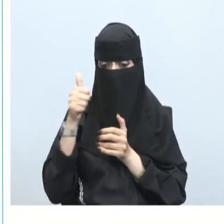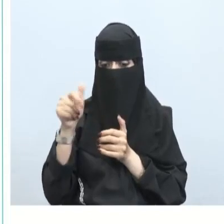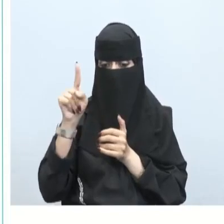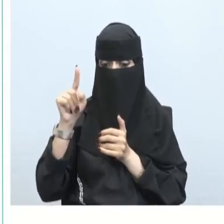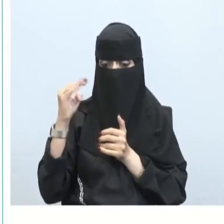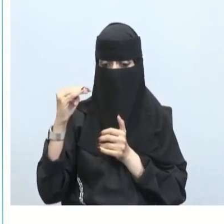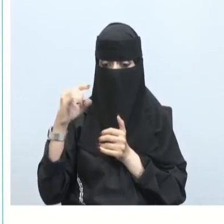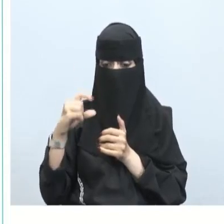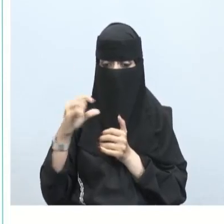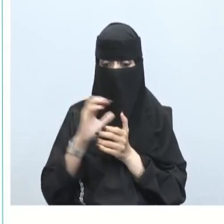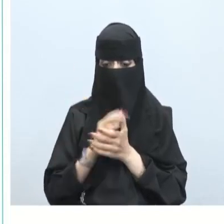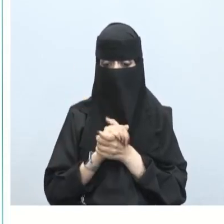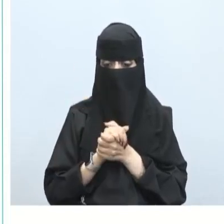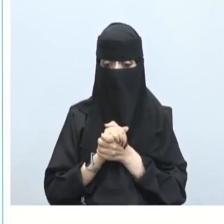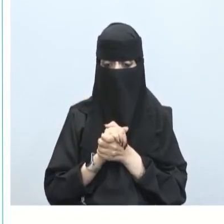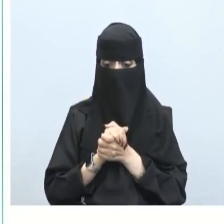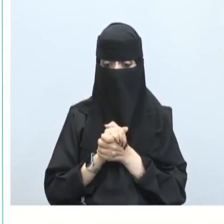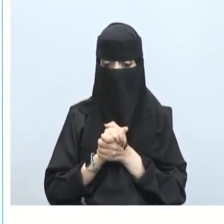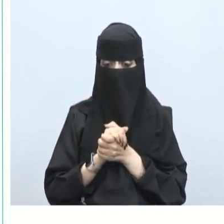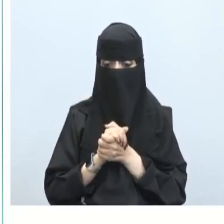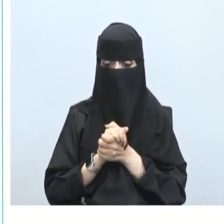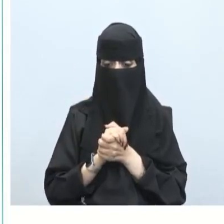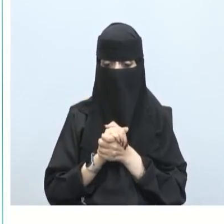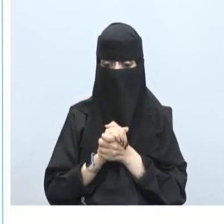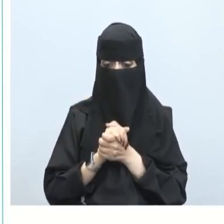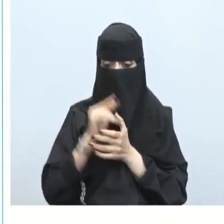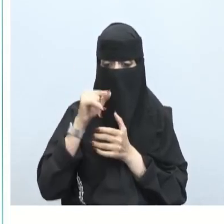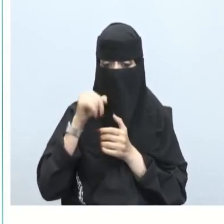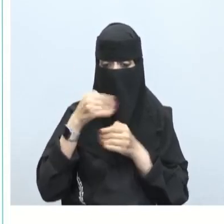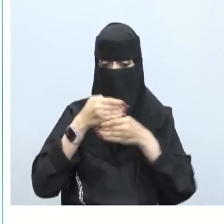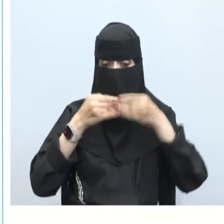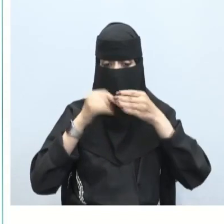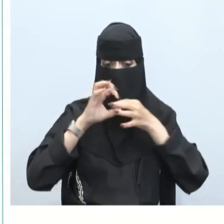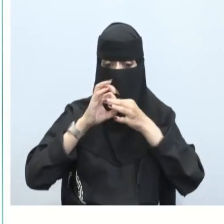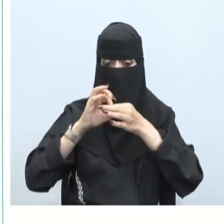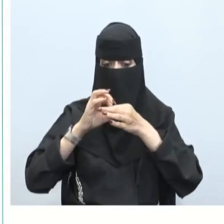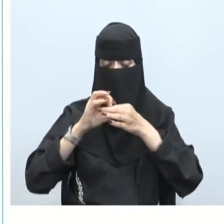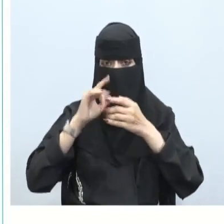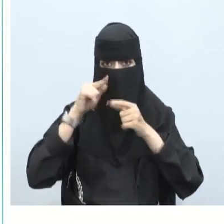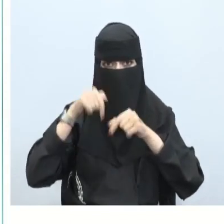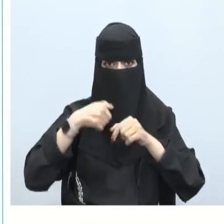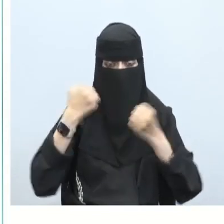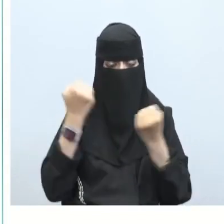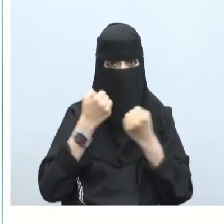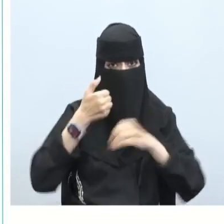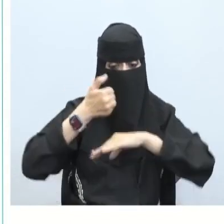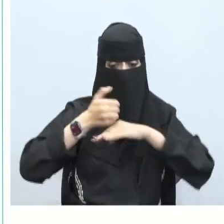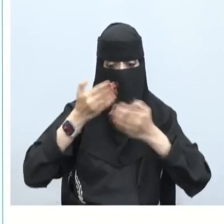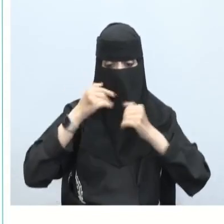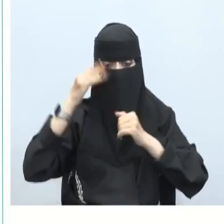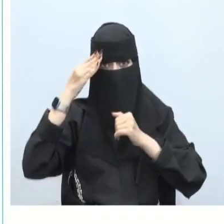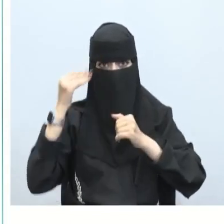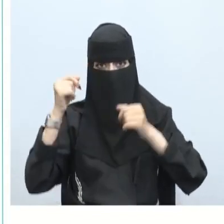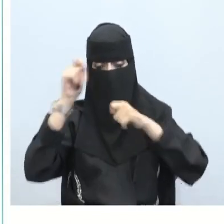هو نشاط اساسي في سلاسل الامداد مراجعه العمليات في سلاس دا وتحسينها هو ايضا نشاط اساسي